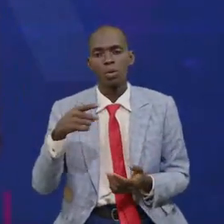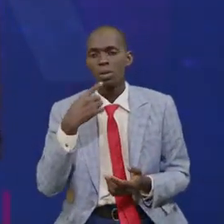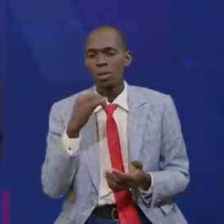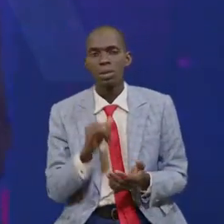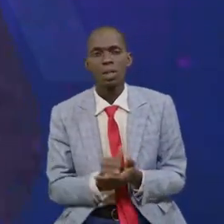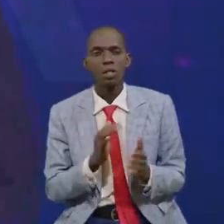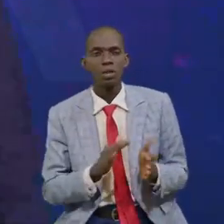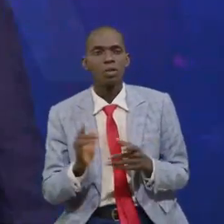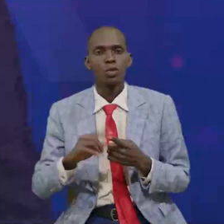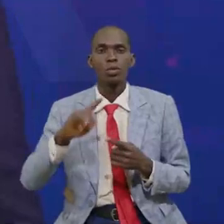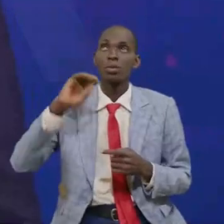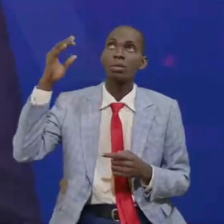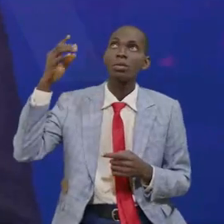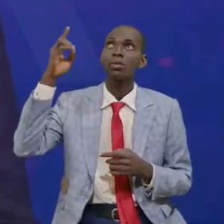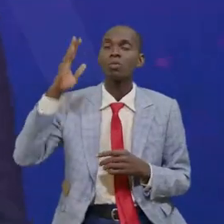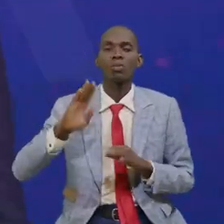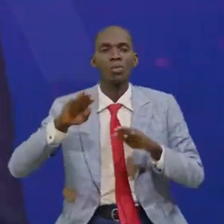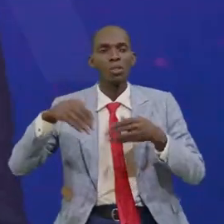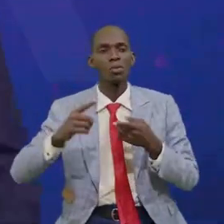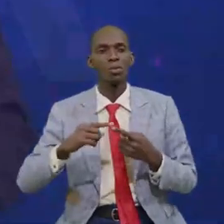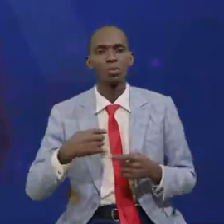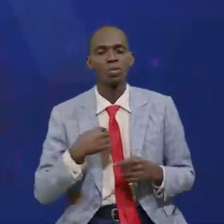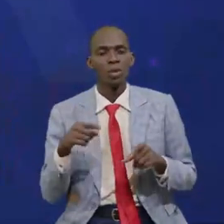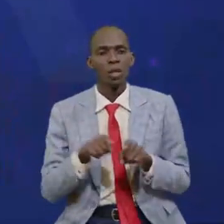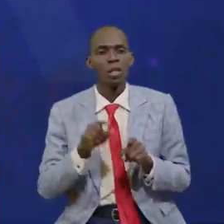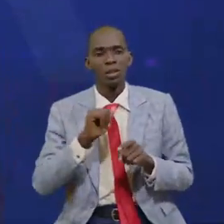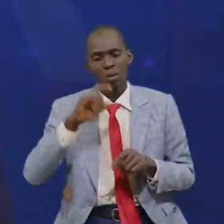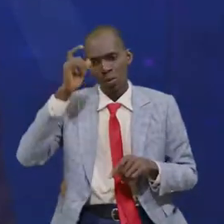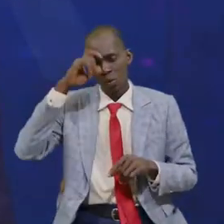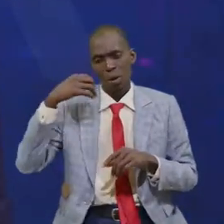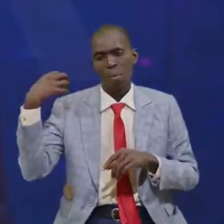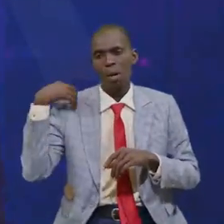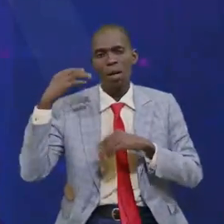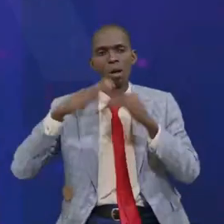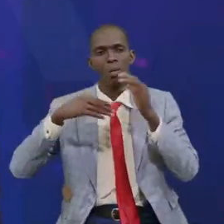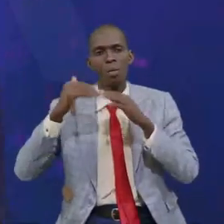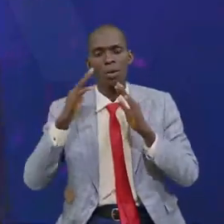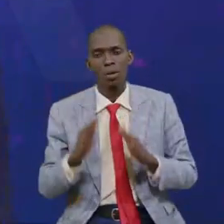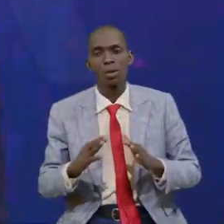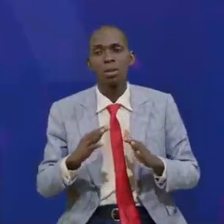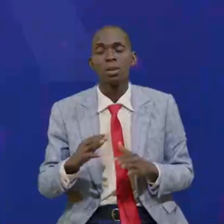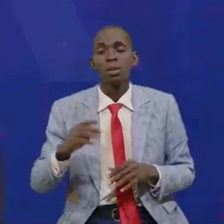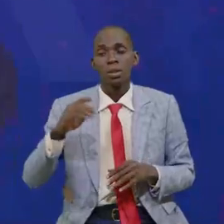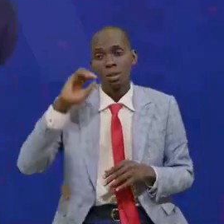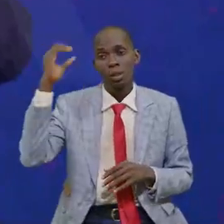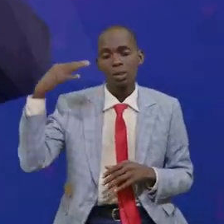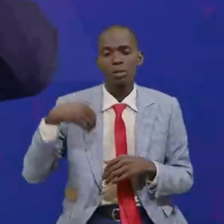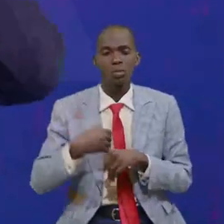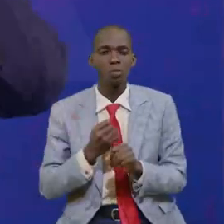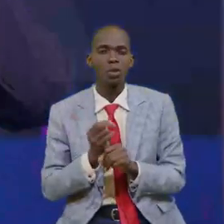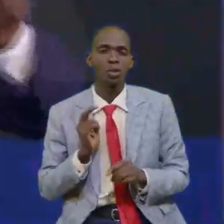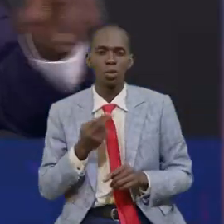été donnée comme un sage architecte, la grâce nous rend